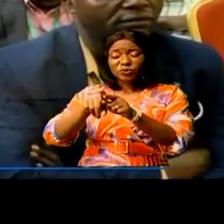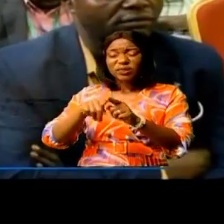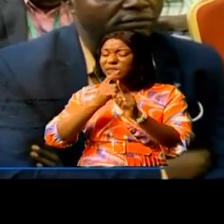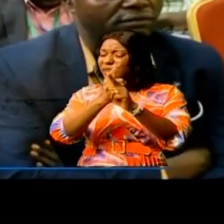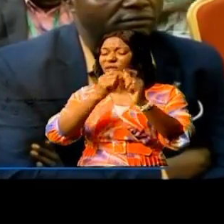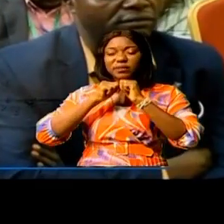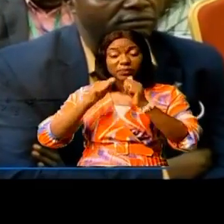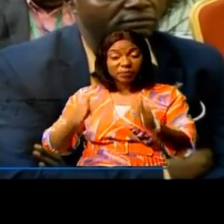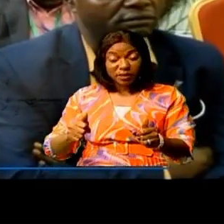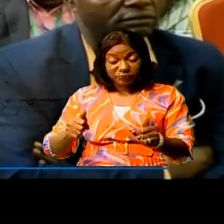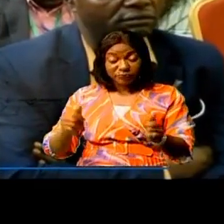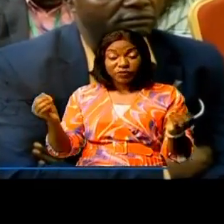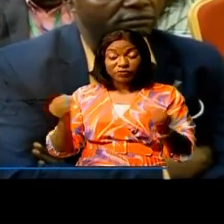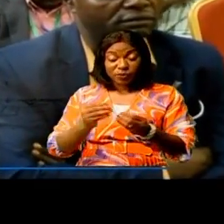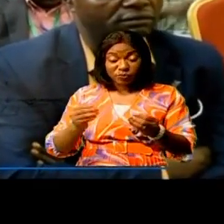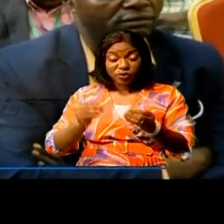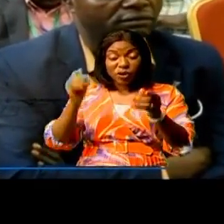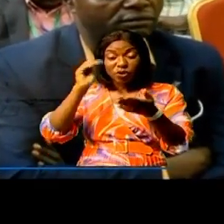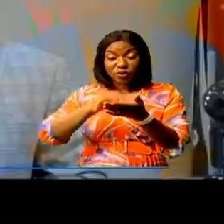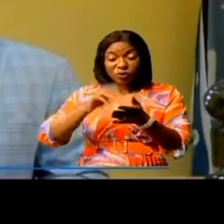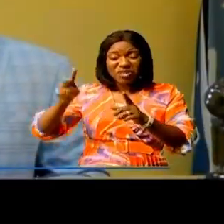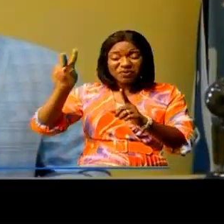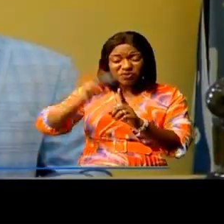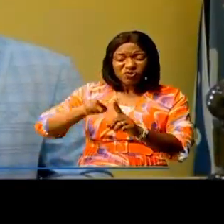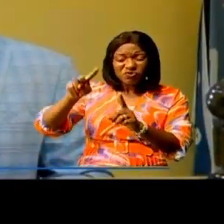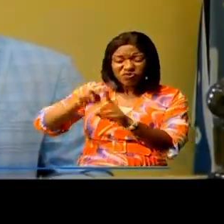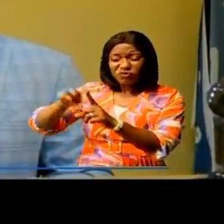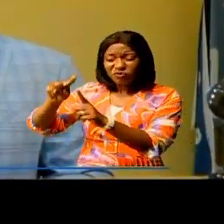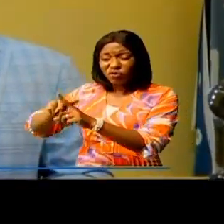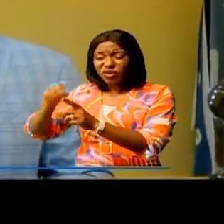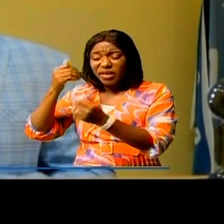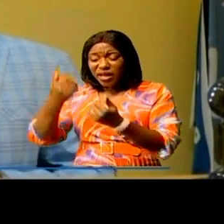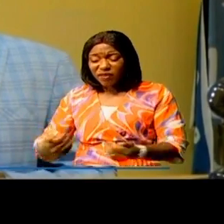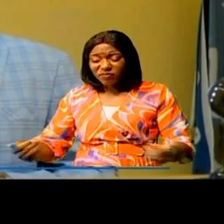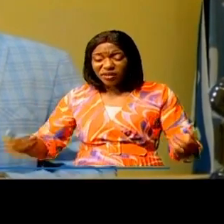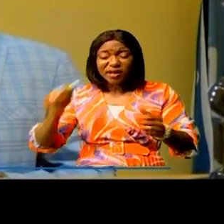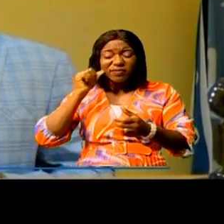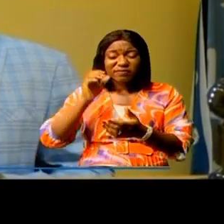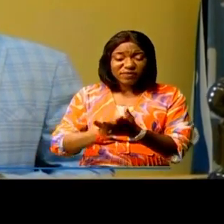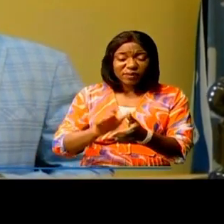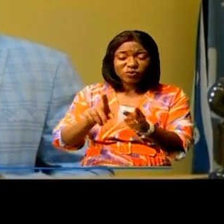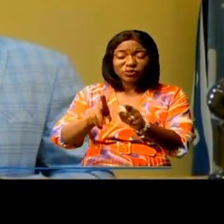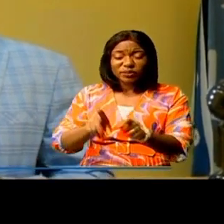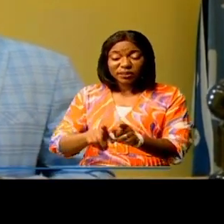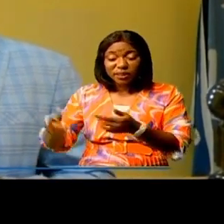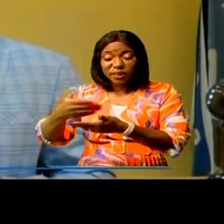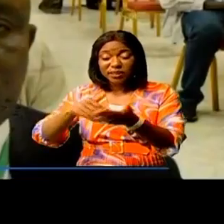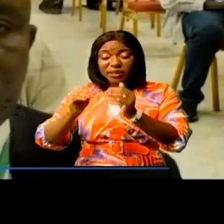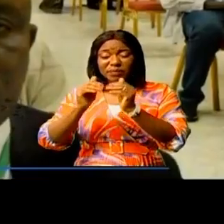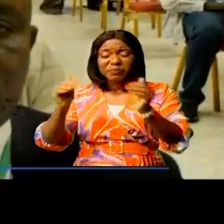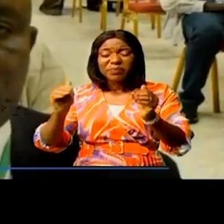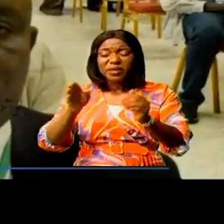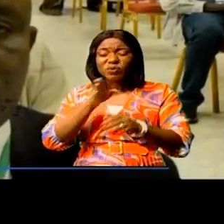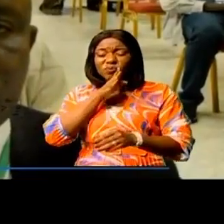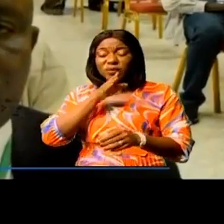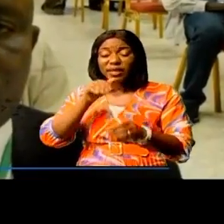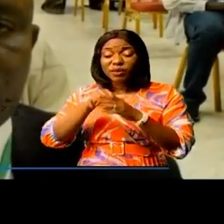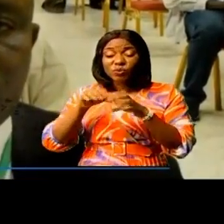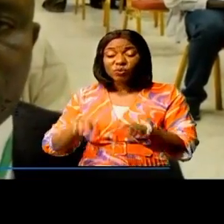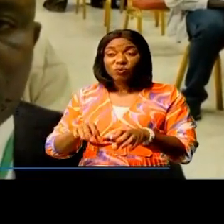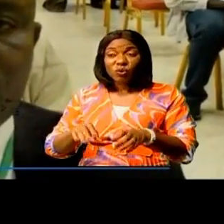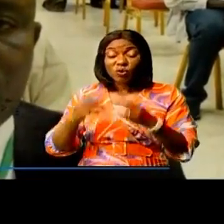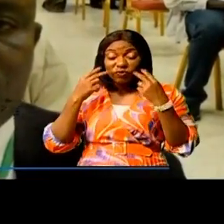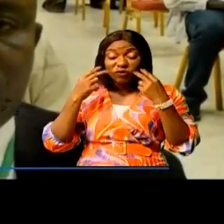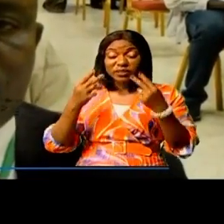sans précédent, y compris les viols des femmes et des enfants. Convaincus du rétablissement de la paix durable en RDC, voici